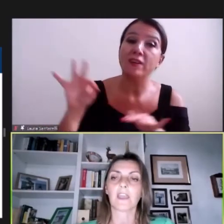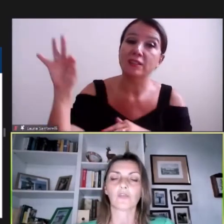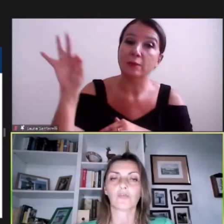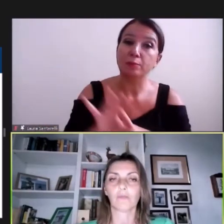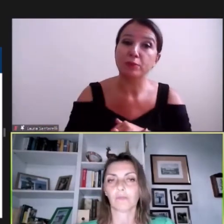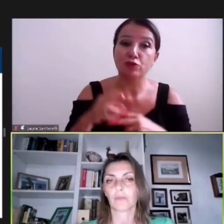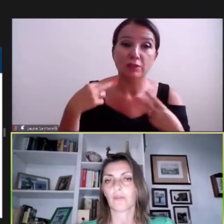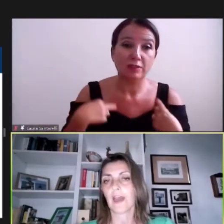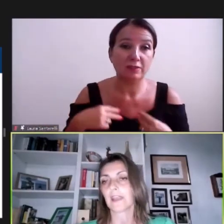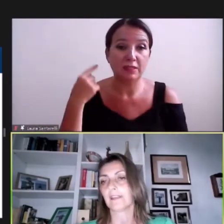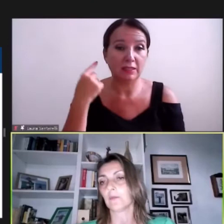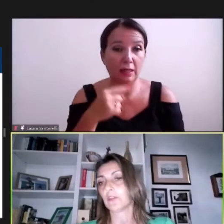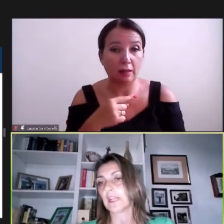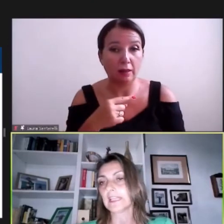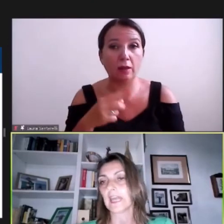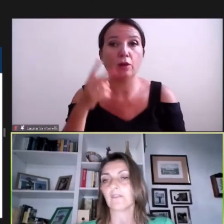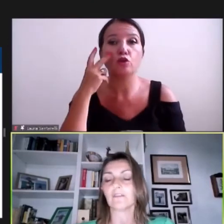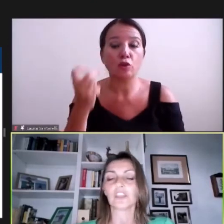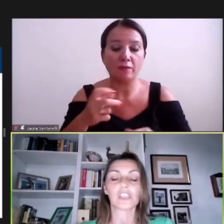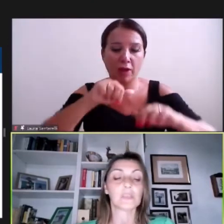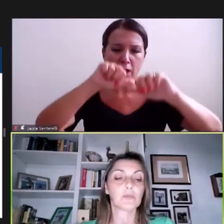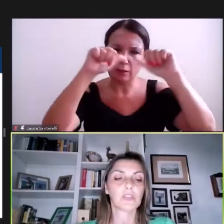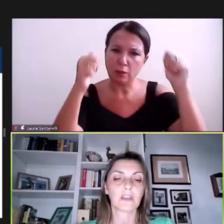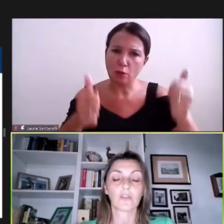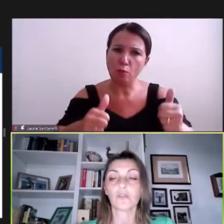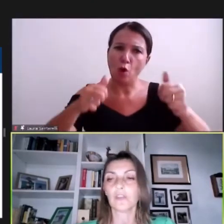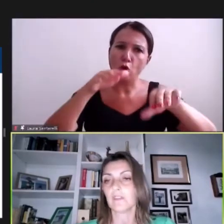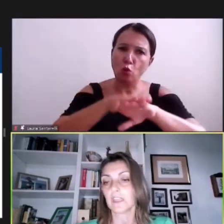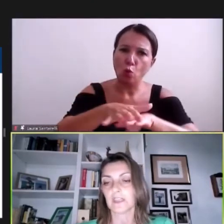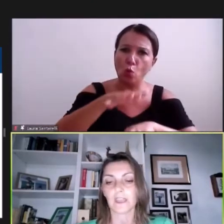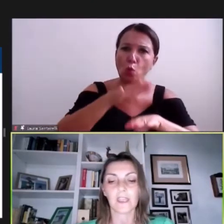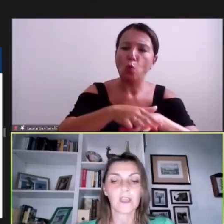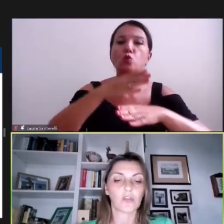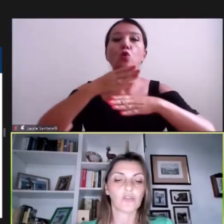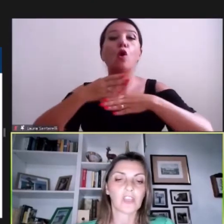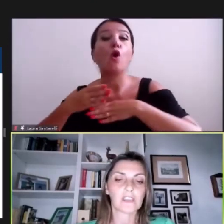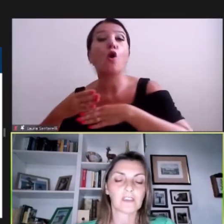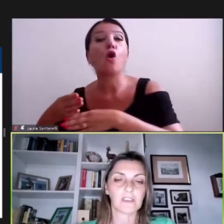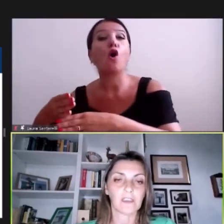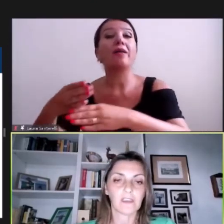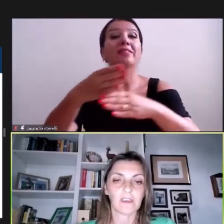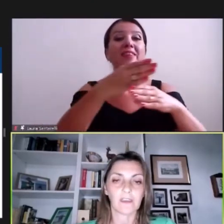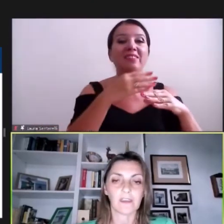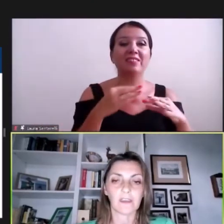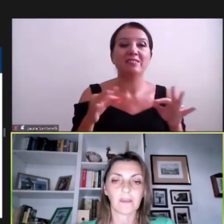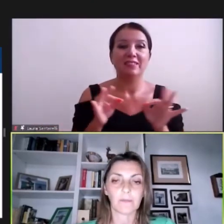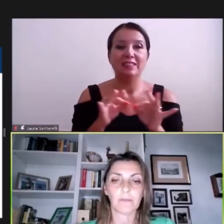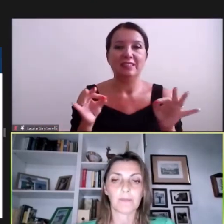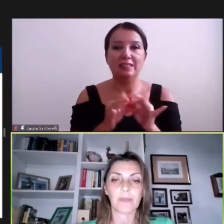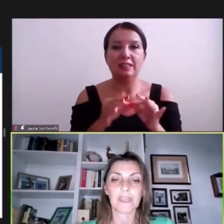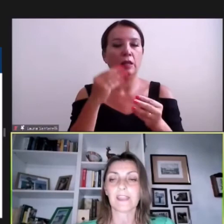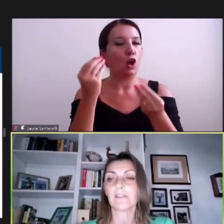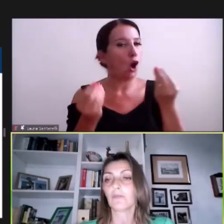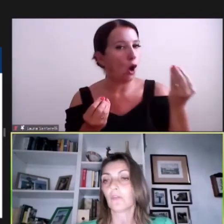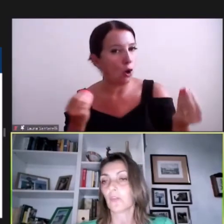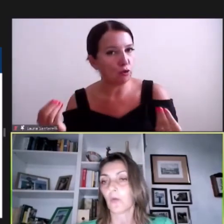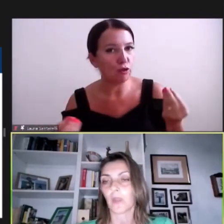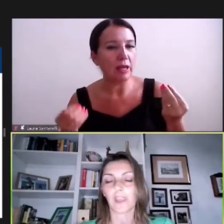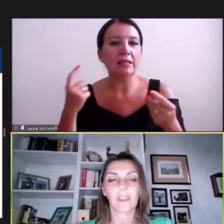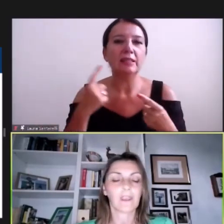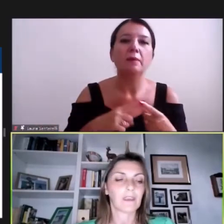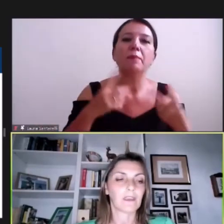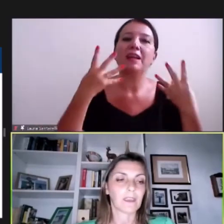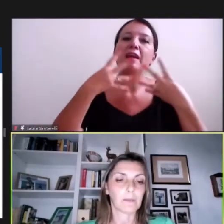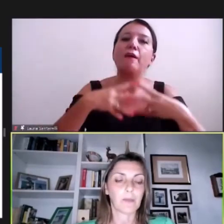vita. Ecco, trovare delle modalità invece di poter condividere oggetti per delle